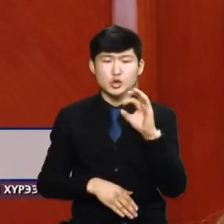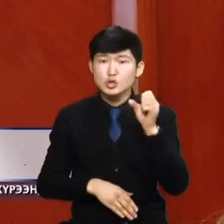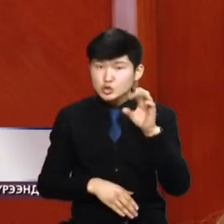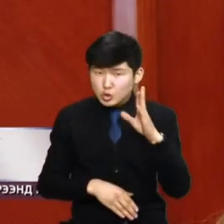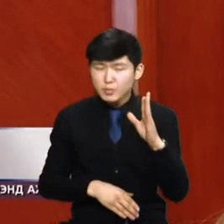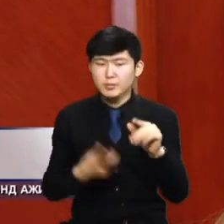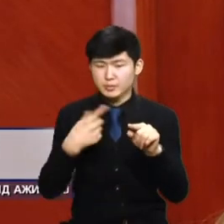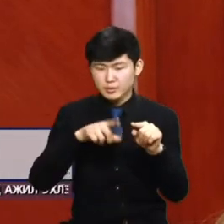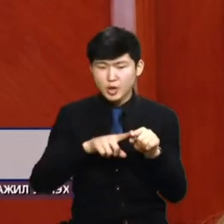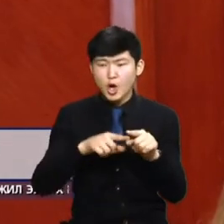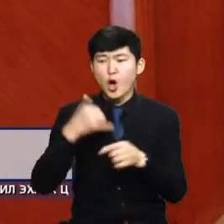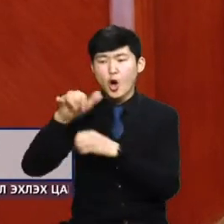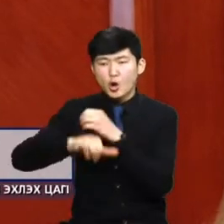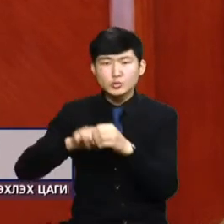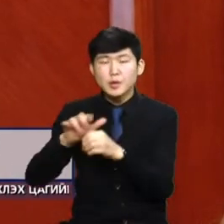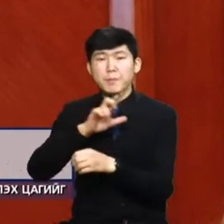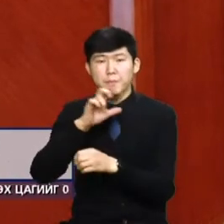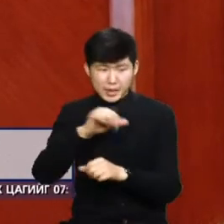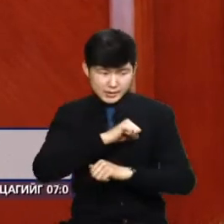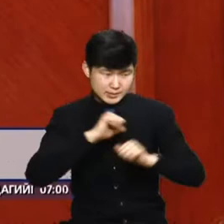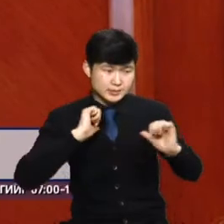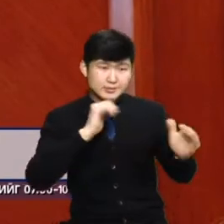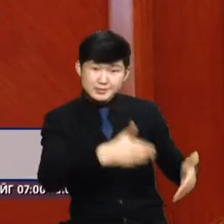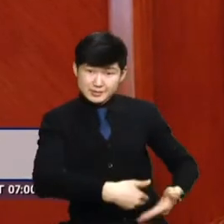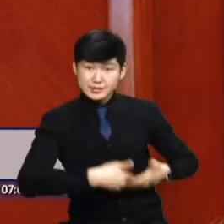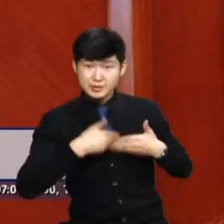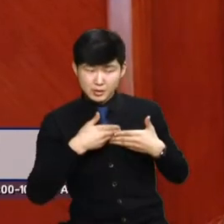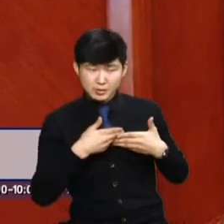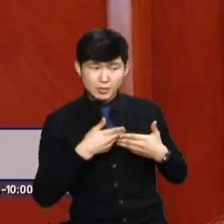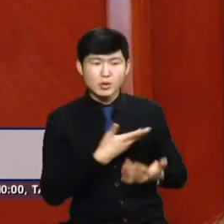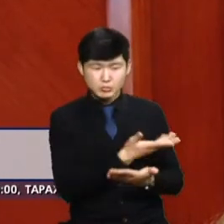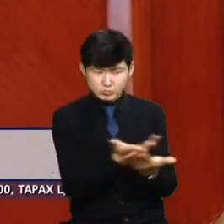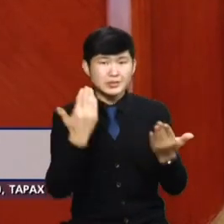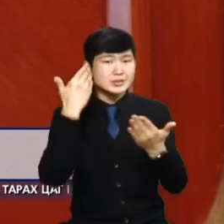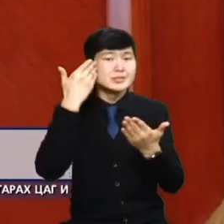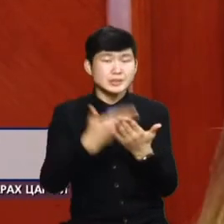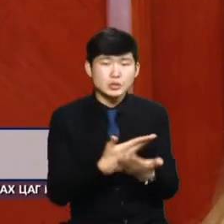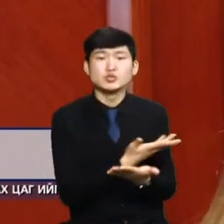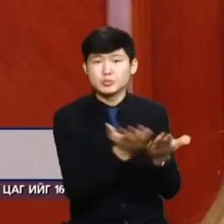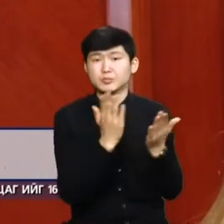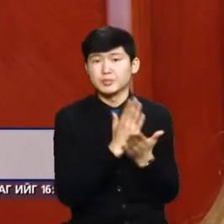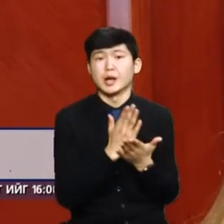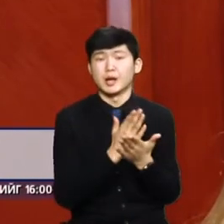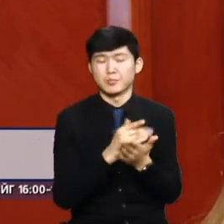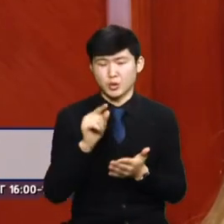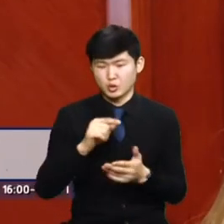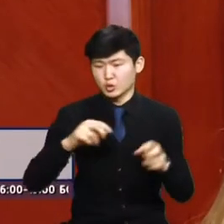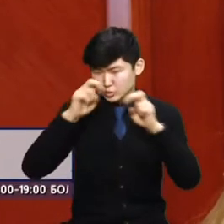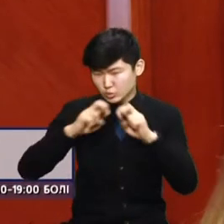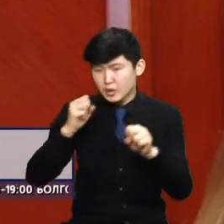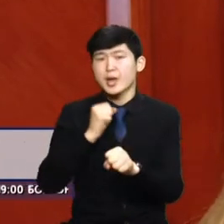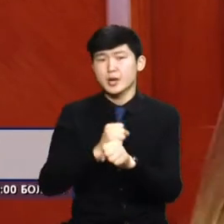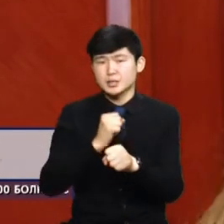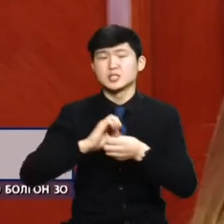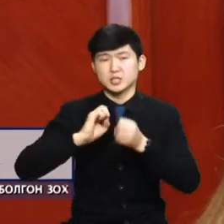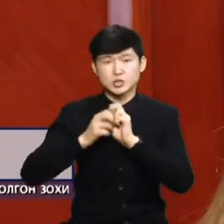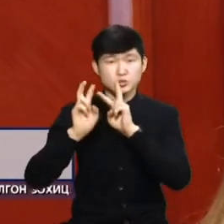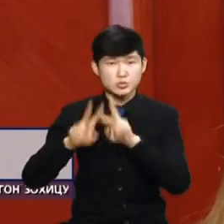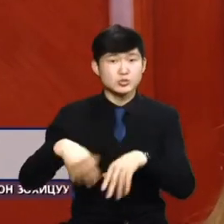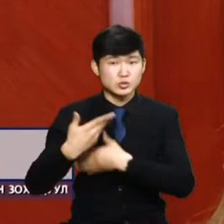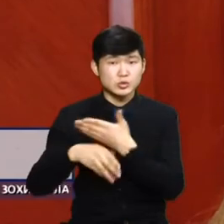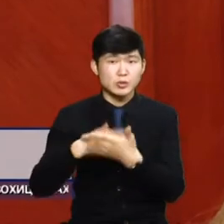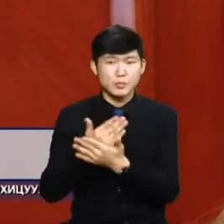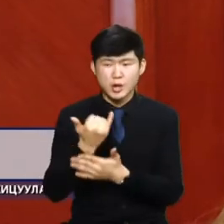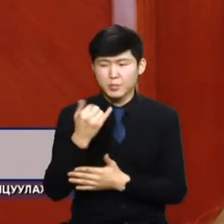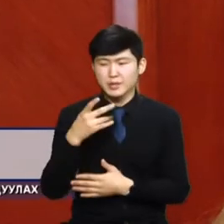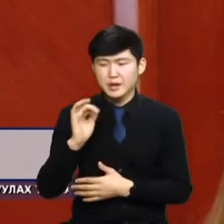одоо бусад одоо олон улсын байгууллагууд за иргэдийнхээ дэмжлэгээр ингээд хүртээмжтэй болохоор одоо салыг тавь явж байгаа. Одоо л судалгааны найдууд бол хийгдчихэв.